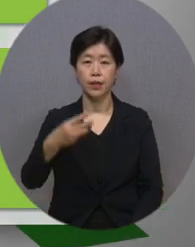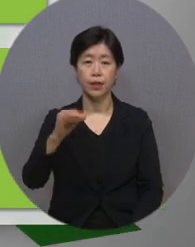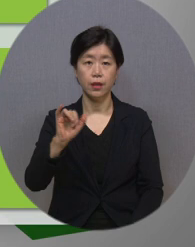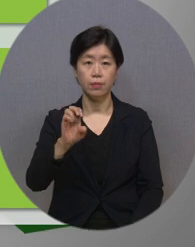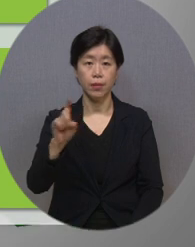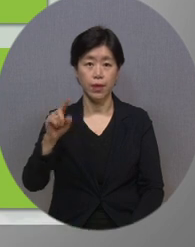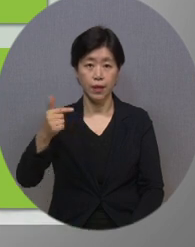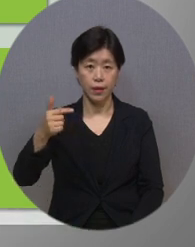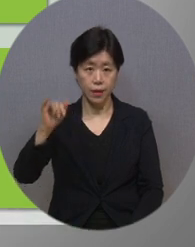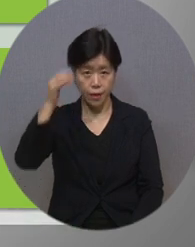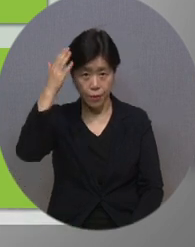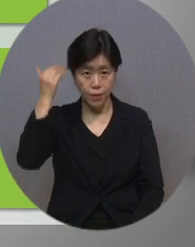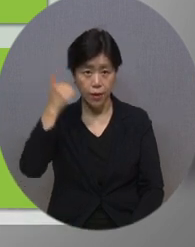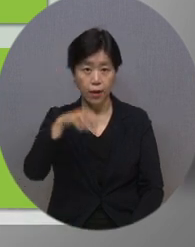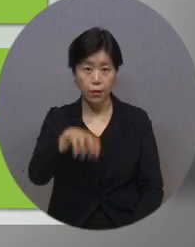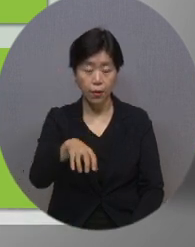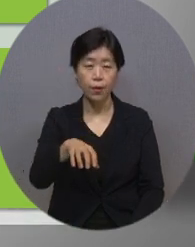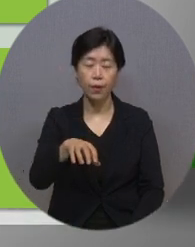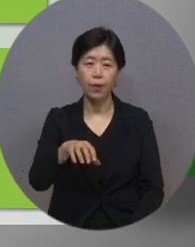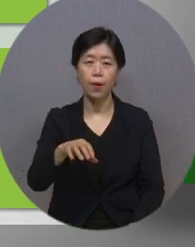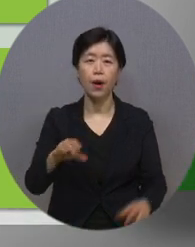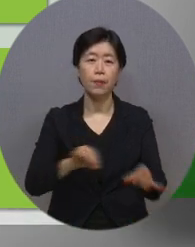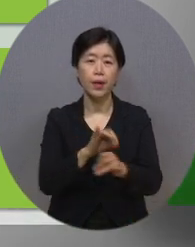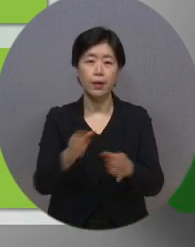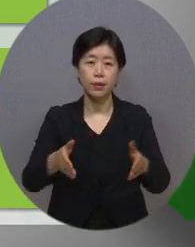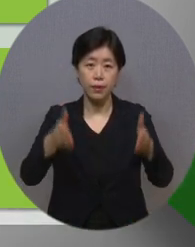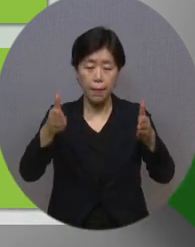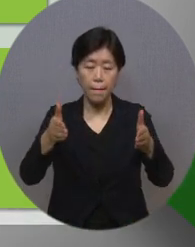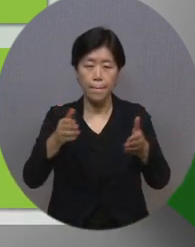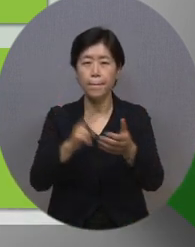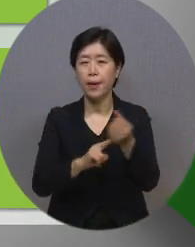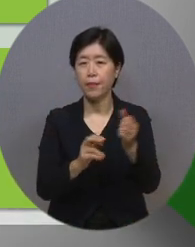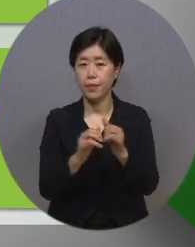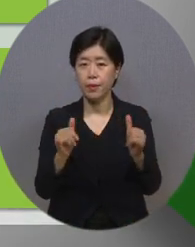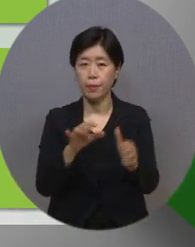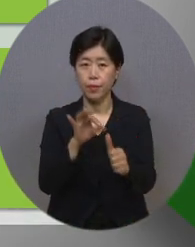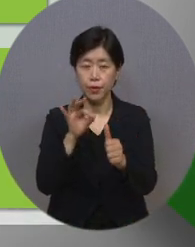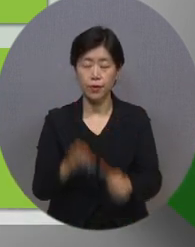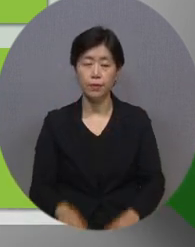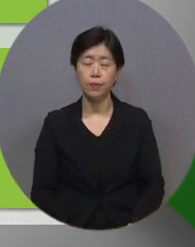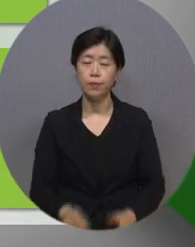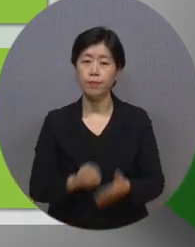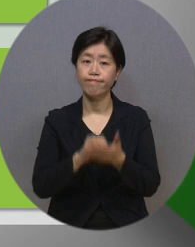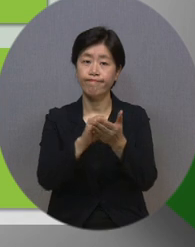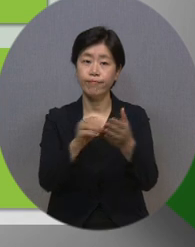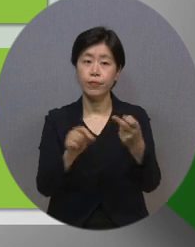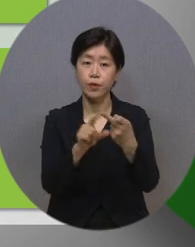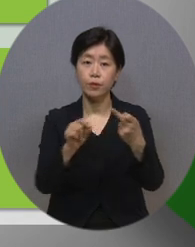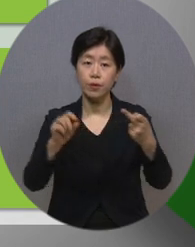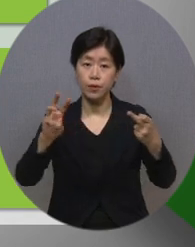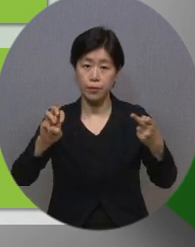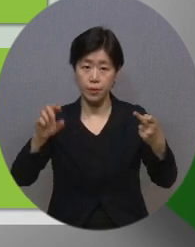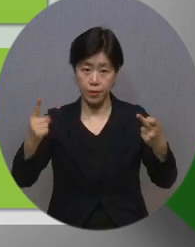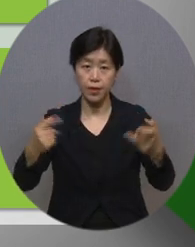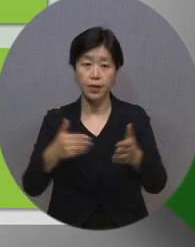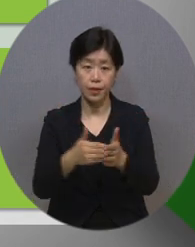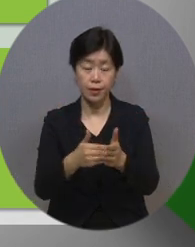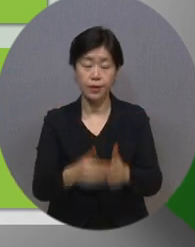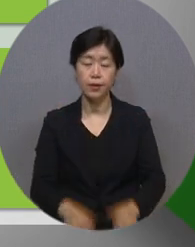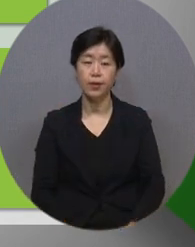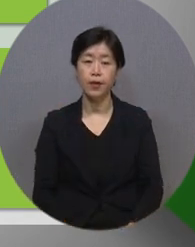주식회사 티파니 코리아에서 백화점 판매원을 모집합니다. 접수 마감일은 12월